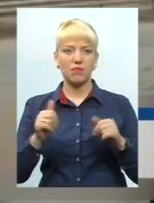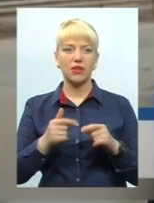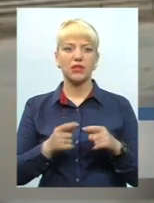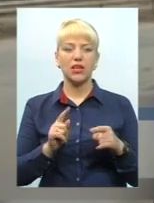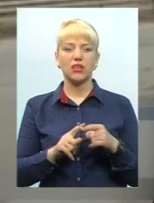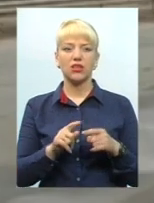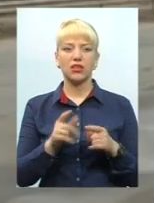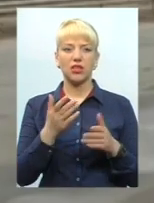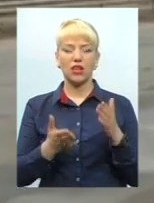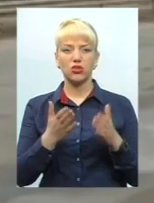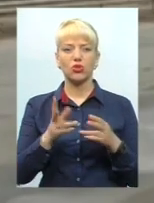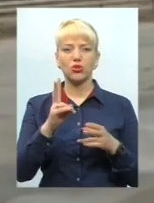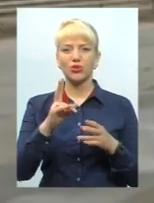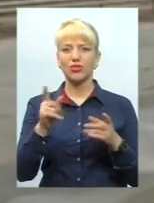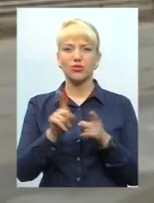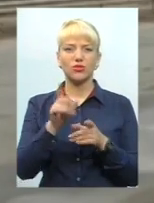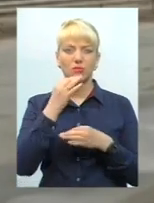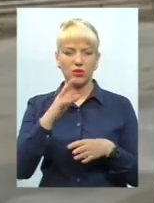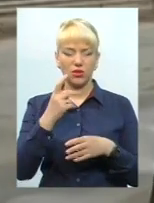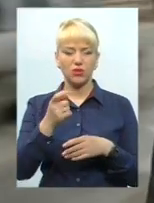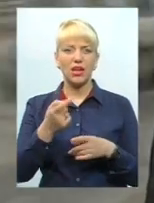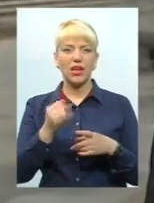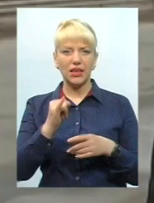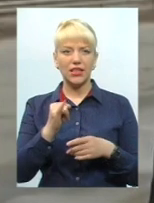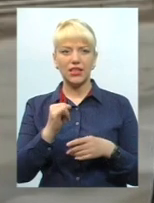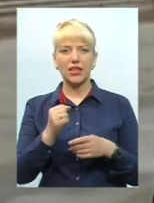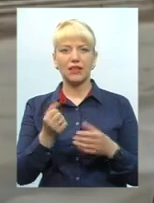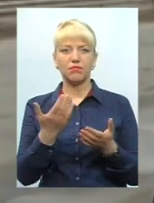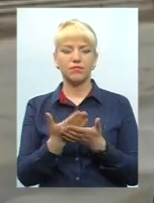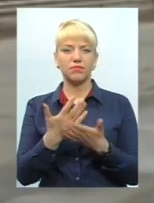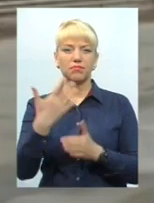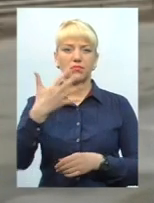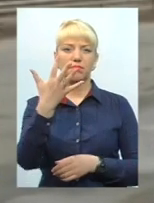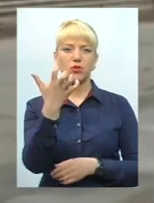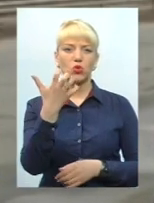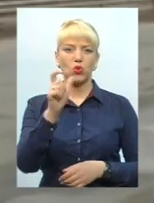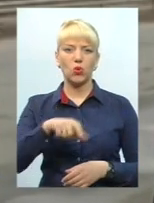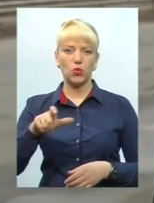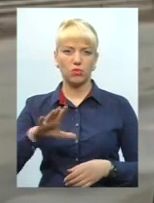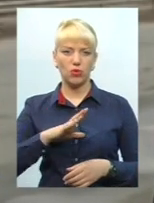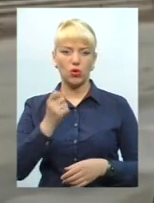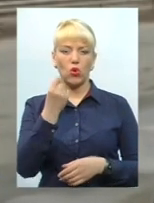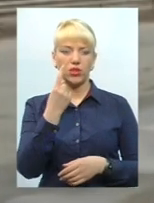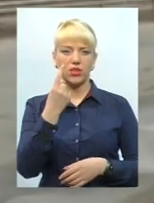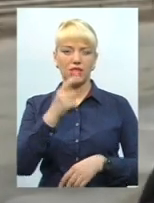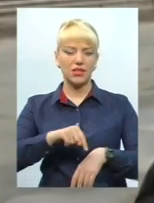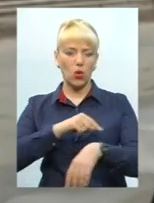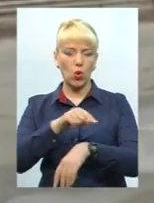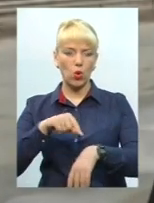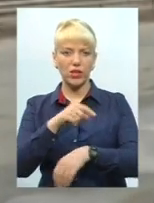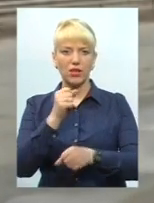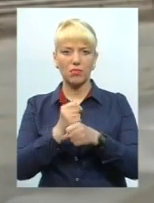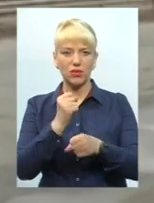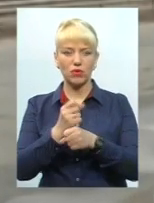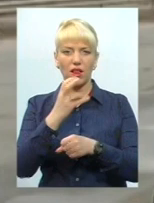якийсь не догодив тої владі окупаційної. І тримали до 500 людей. Вони 11 годин на добу працювали на